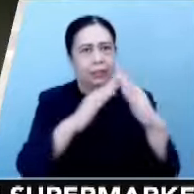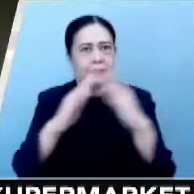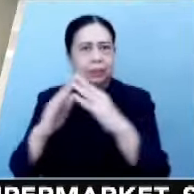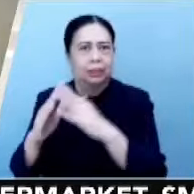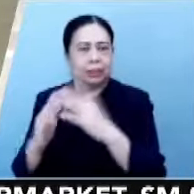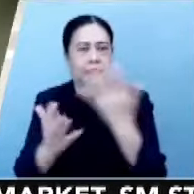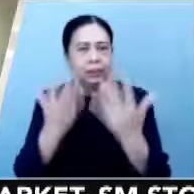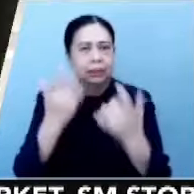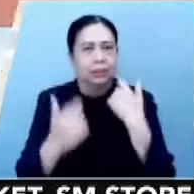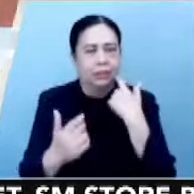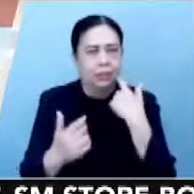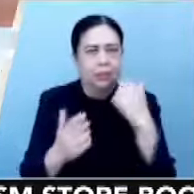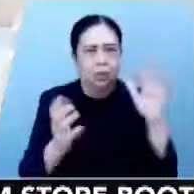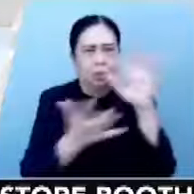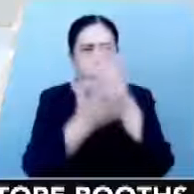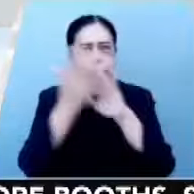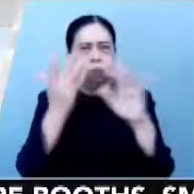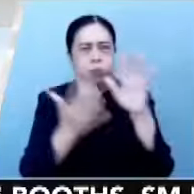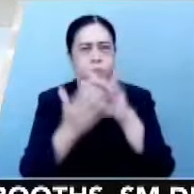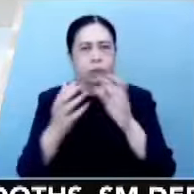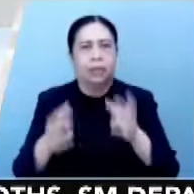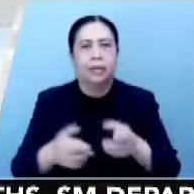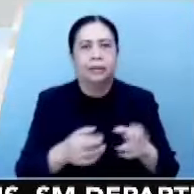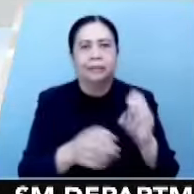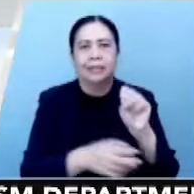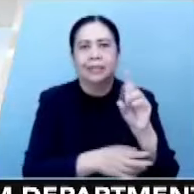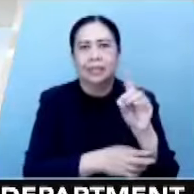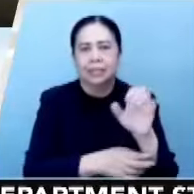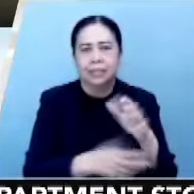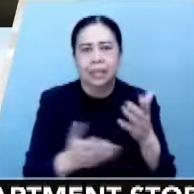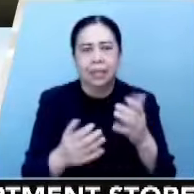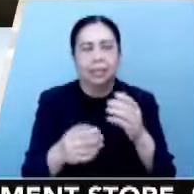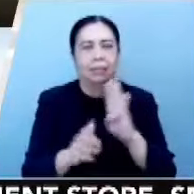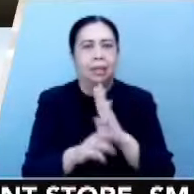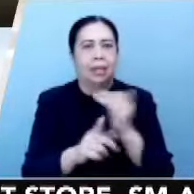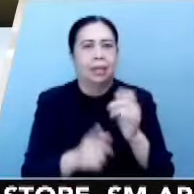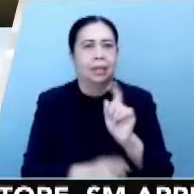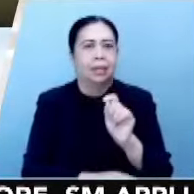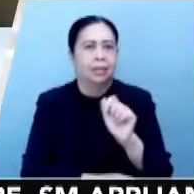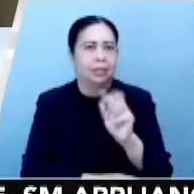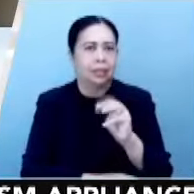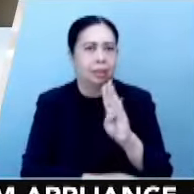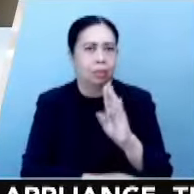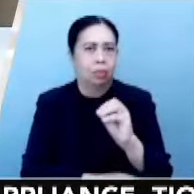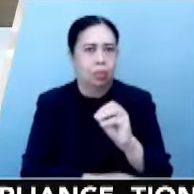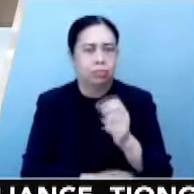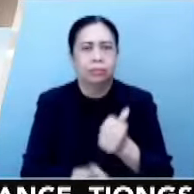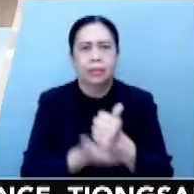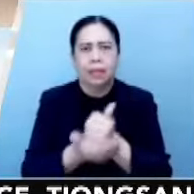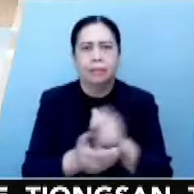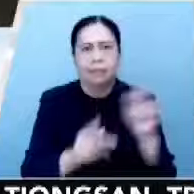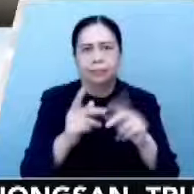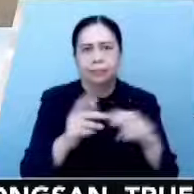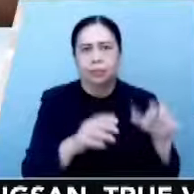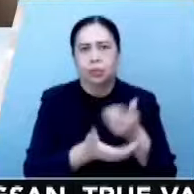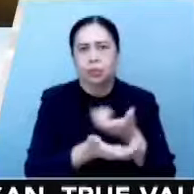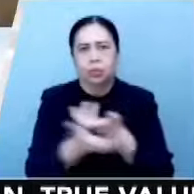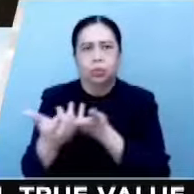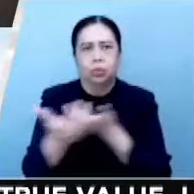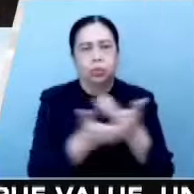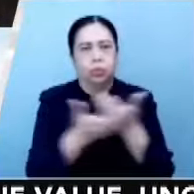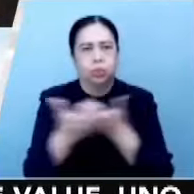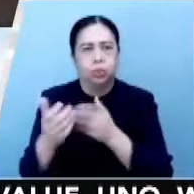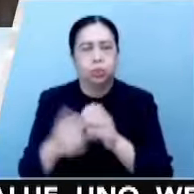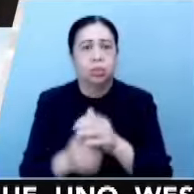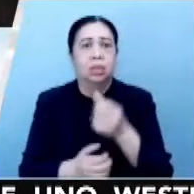ng makapalausok ang bahagi ng Riverside 2 sa Barangay Tambo. Tumulong na ang ilang residente sa pag-apula ng sunog. Hindi bababa sa 10 bahay